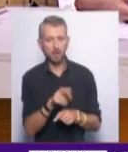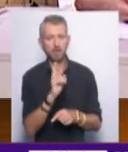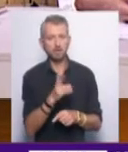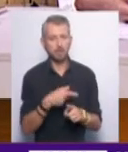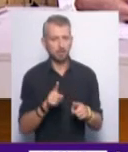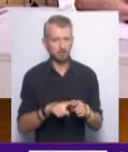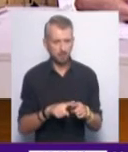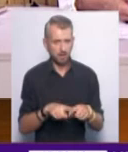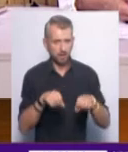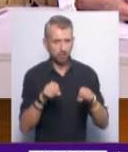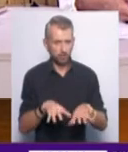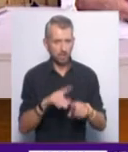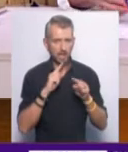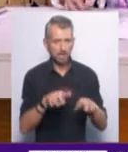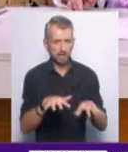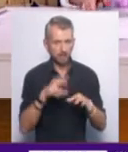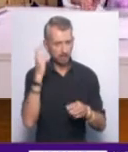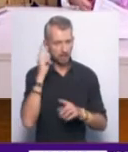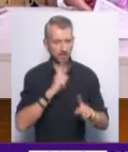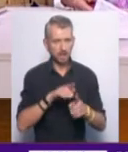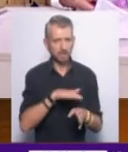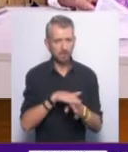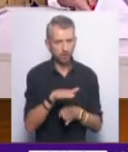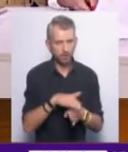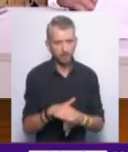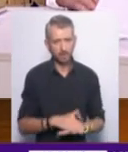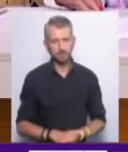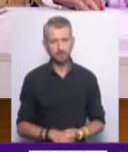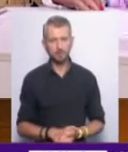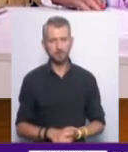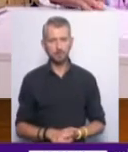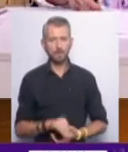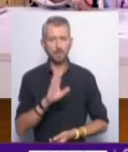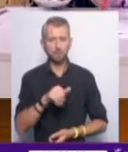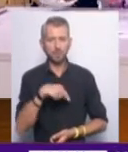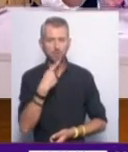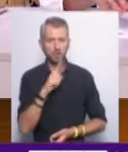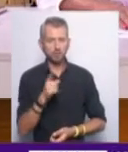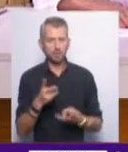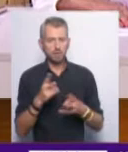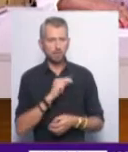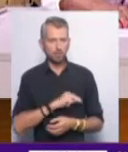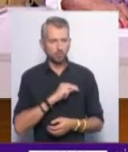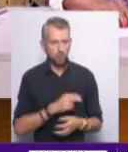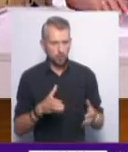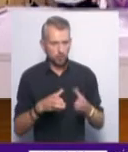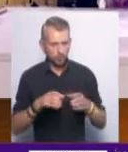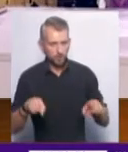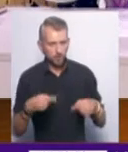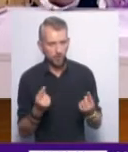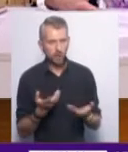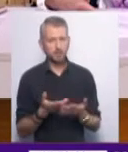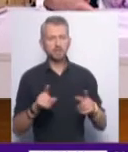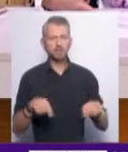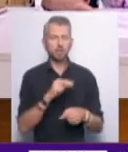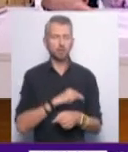це рішення сесії Київради виконати. Потім кажуть, що треба робочу групу створити.